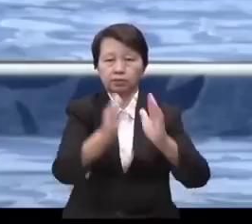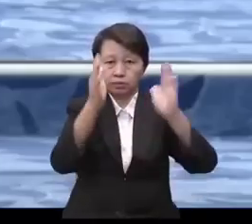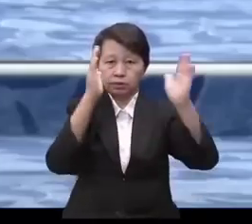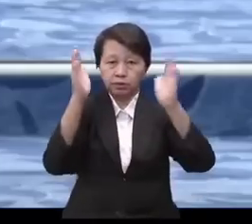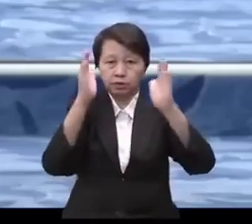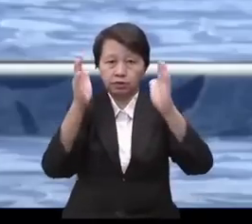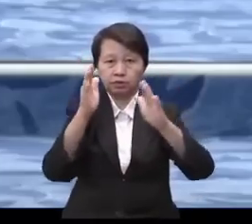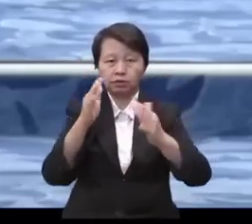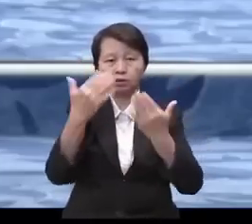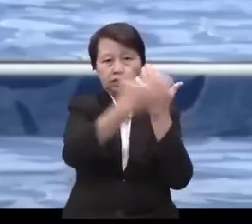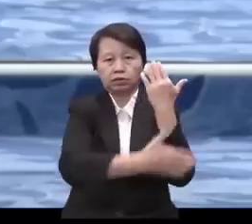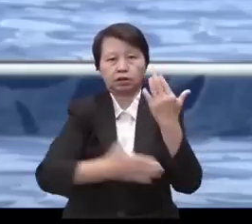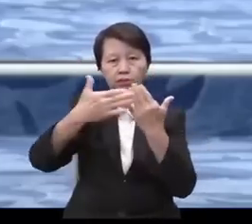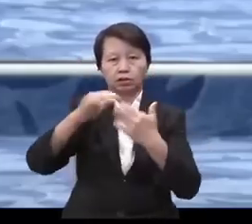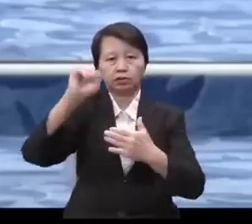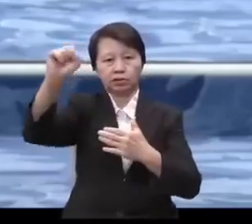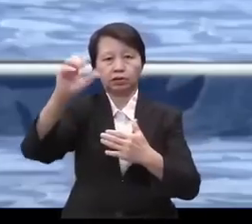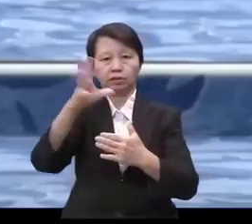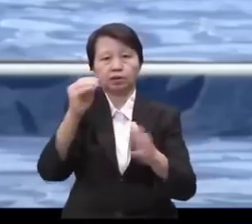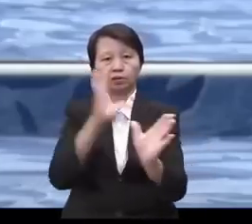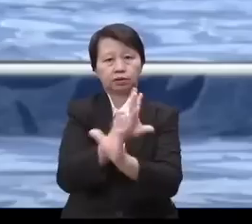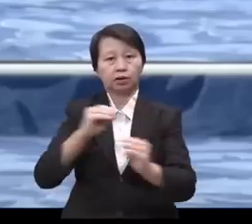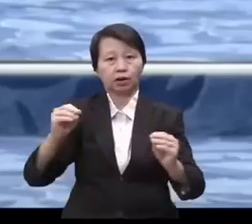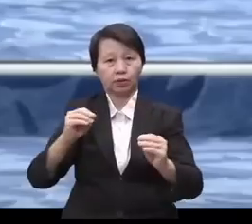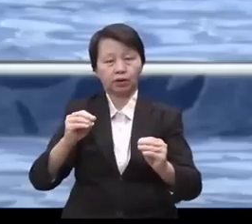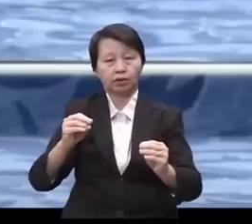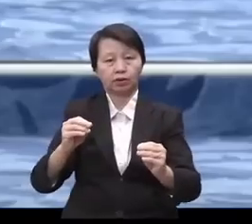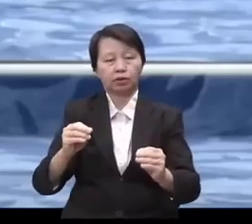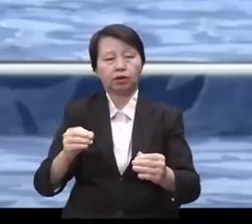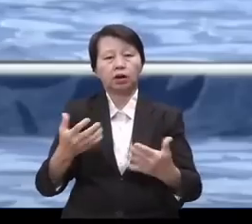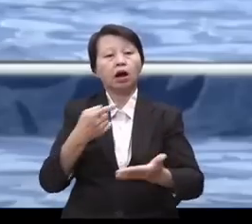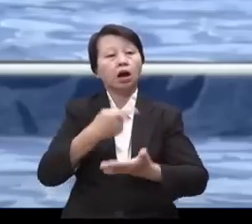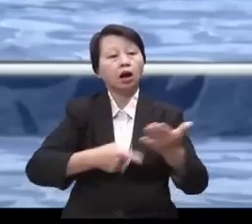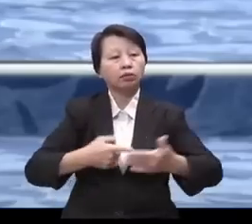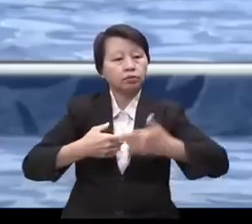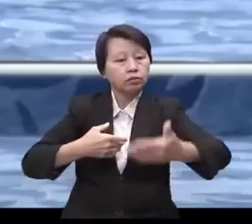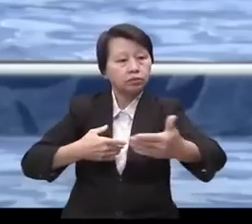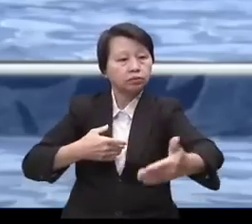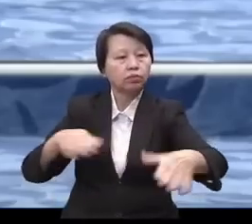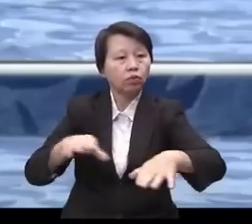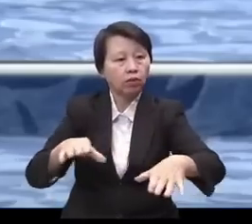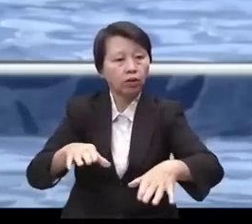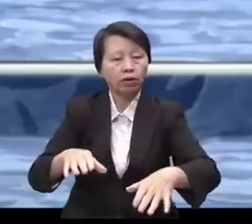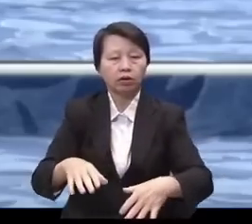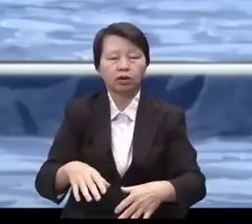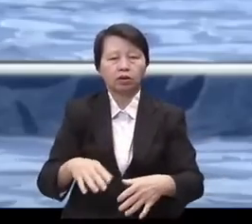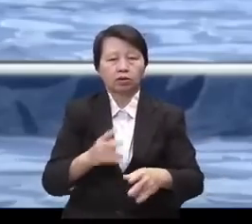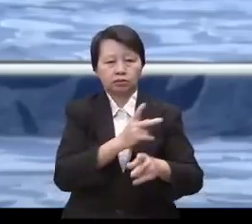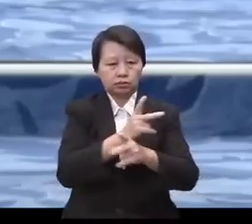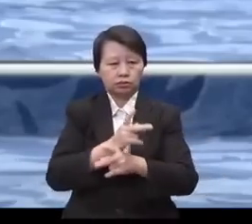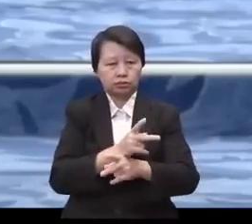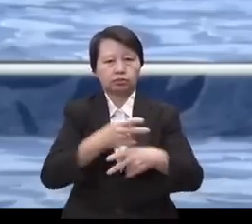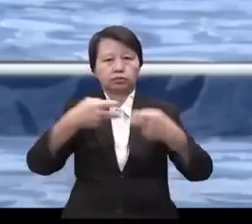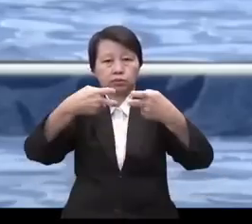Malaysia, Semenanjung, Sabah dan Sarawak. Apakah langkah-langkah diambil? Penyerahan kuasa kawal selia elektrik pada kerajaan